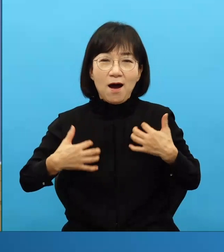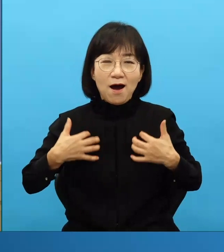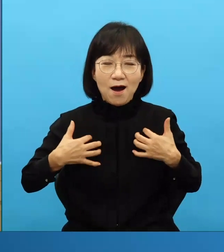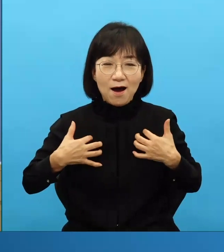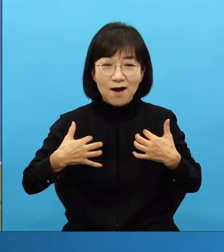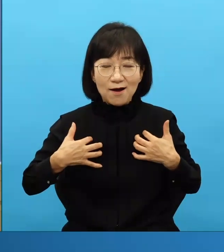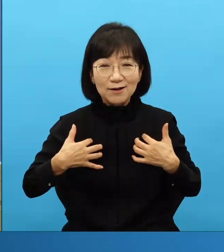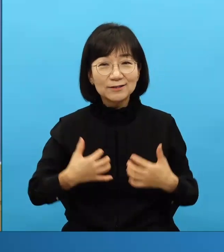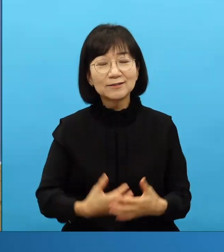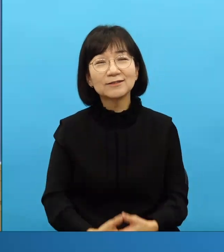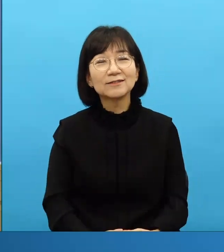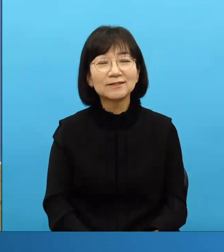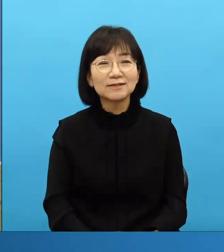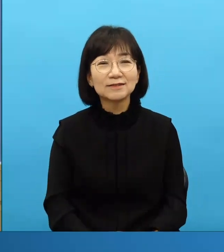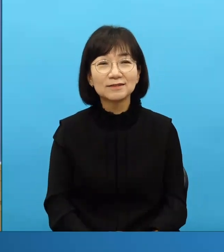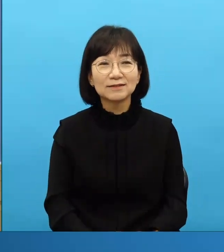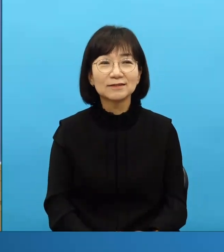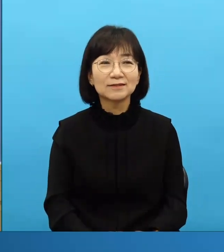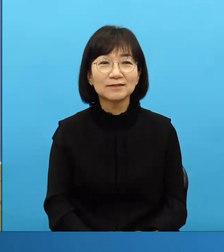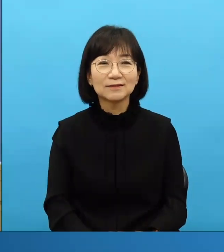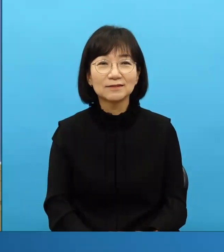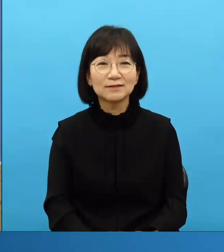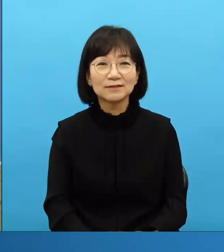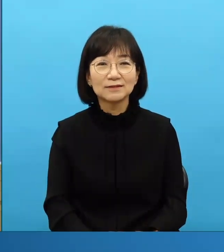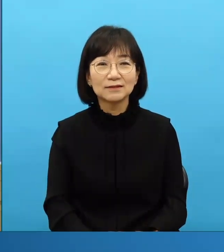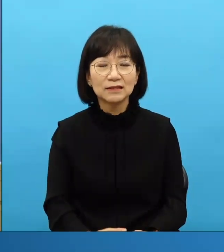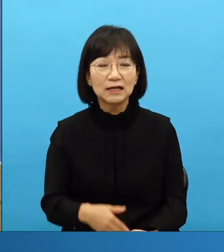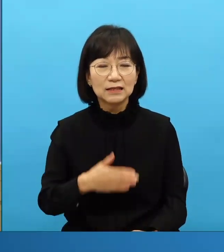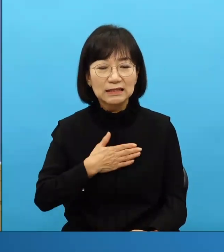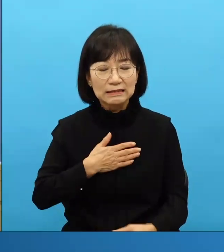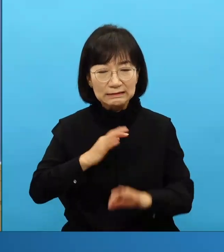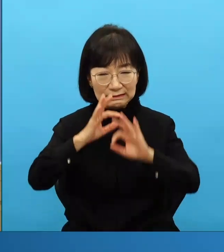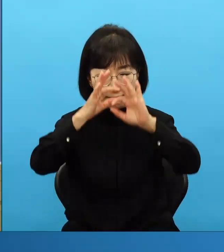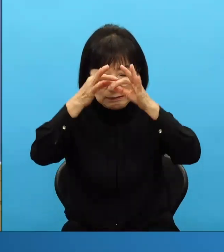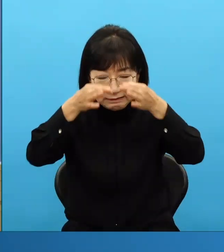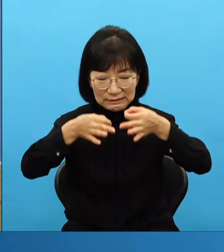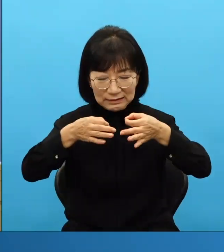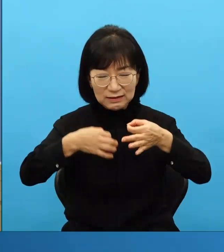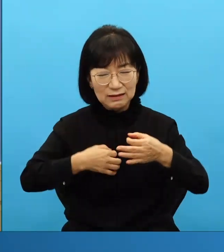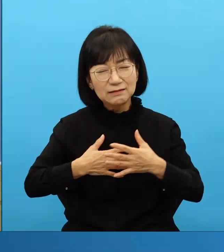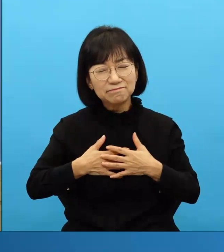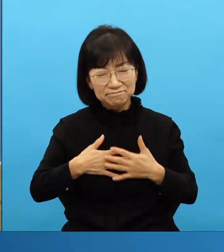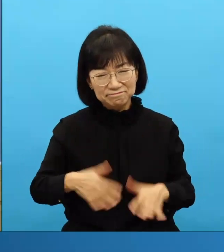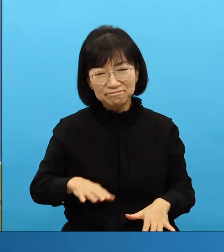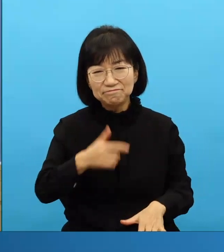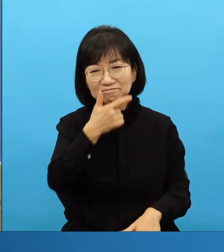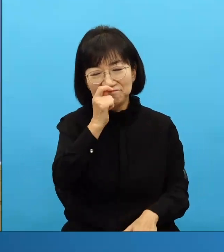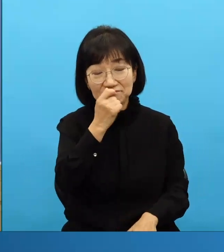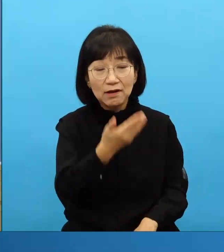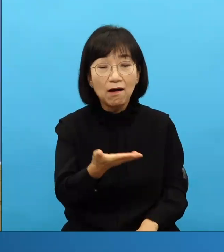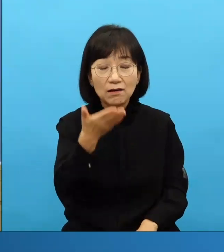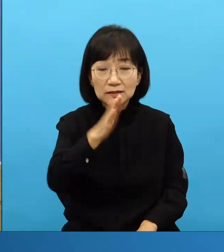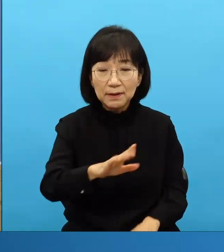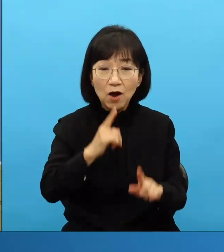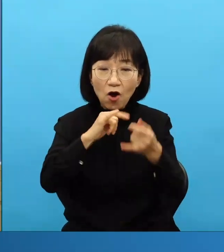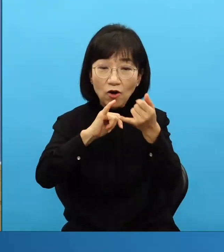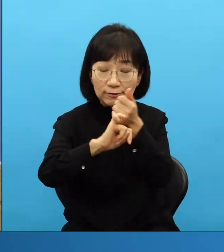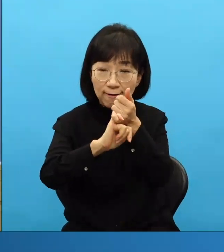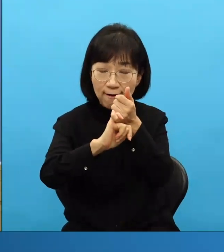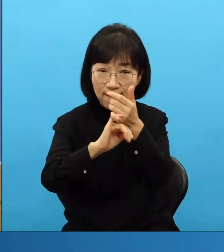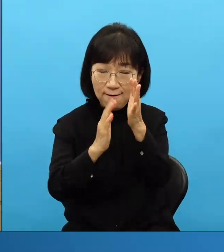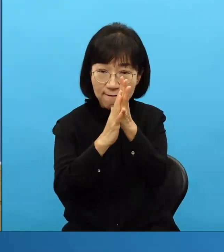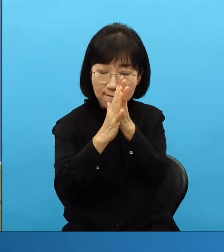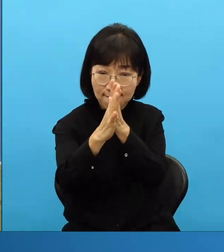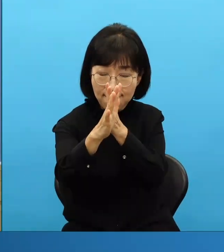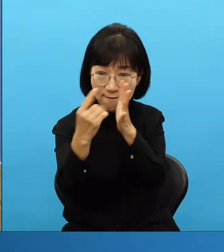covenant and then seeing that covenant being fulfilled. 나는 지금 연약하지만 이 언약의 흐름, 대열 속에 서 있는 자, 그